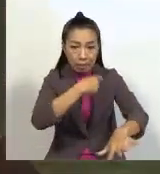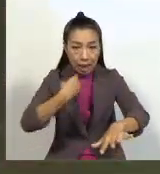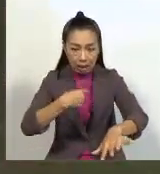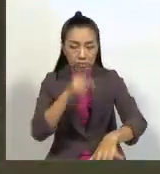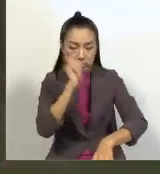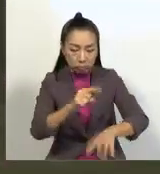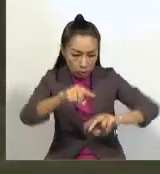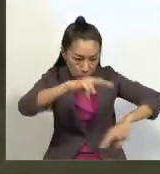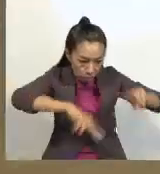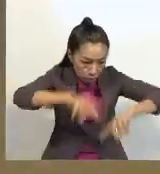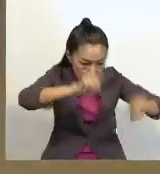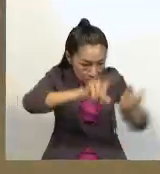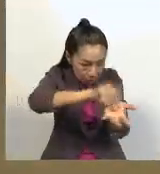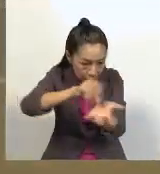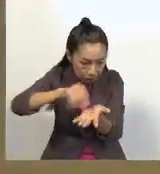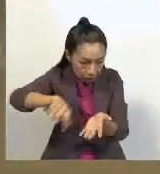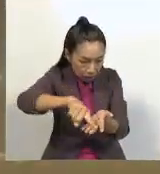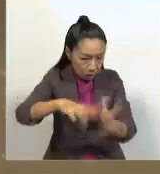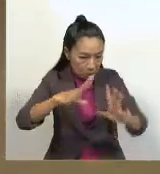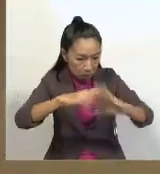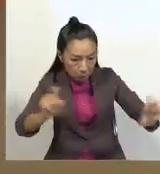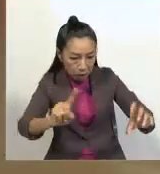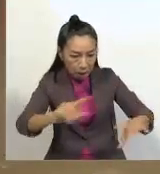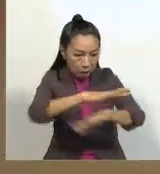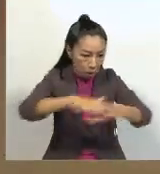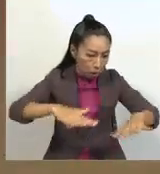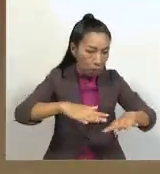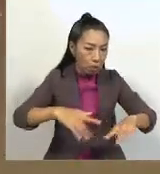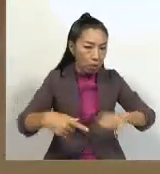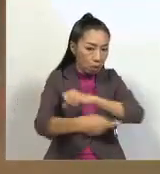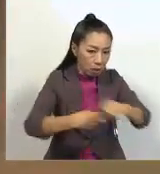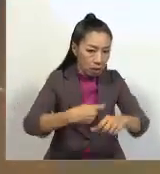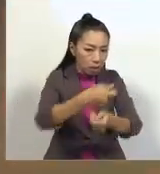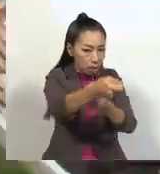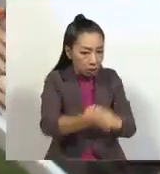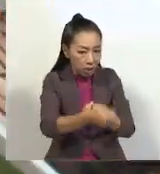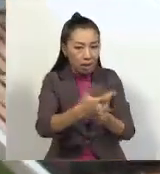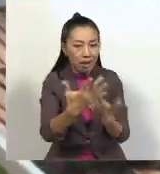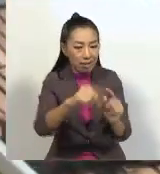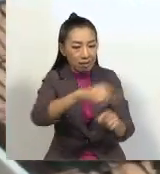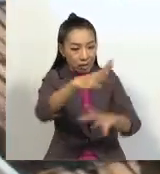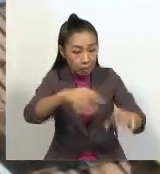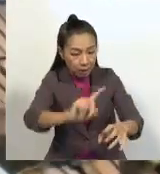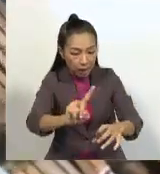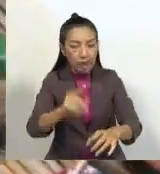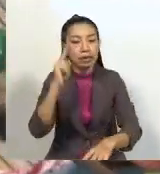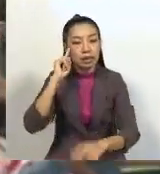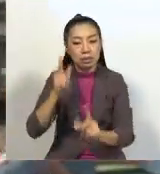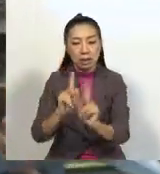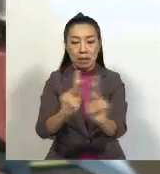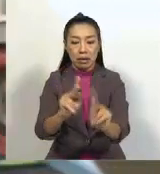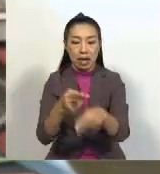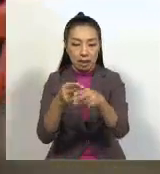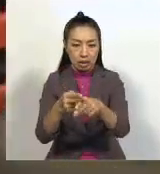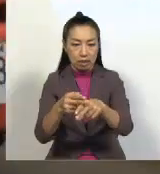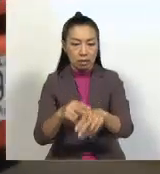งสำรวจความเสียหายและก็เยียวยาโดยทันทีซึ่งขั้นตอนการสำรวจมีคณะกรรมการในการดูแลโดยจะดำเนินการสำรวจภาย